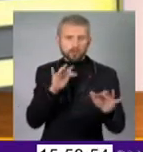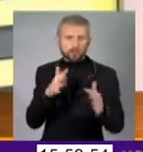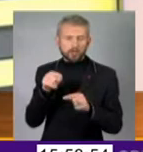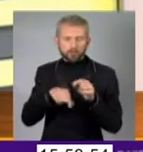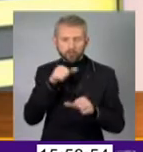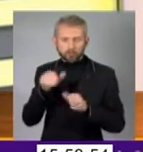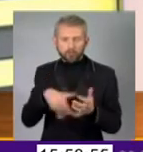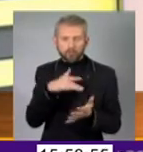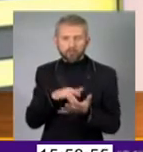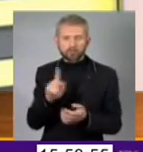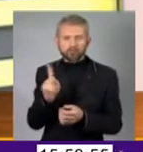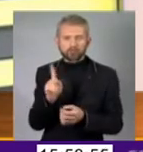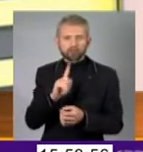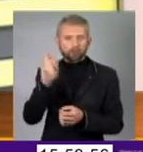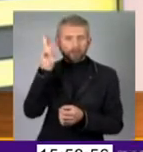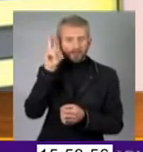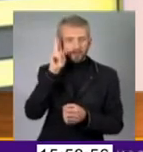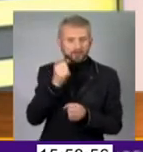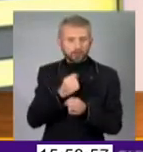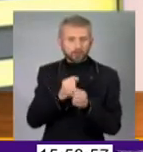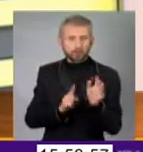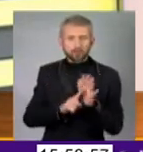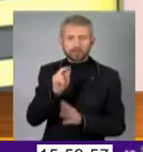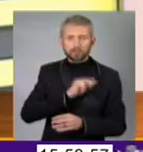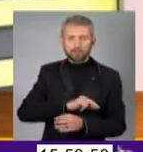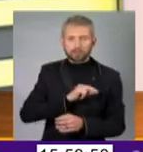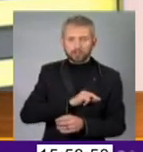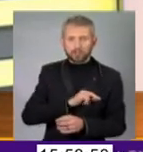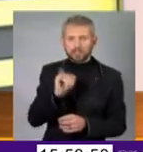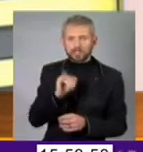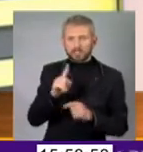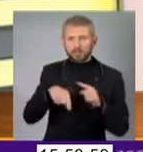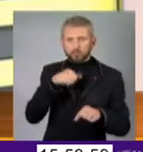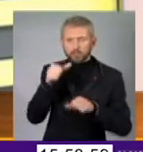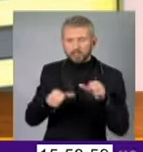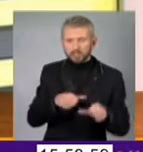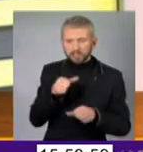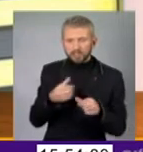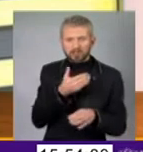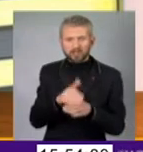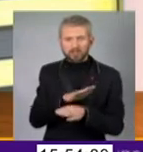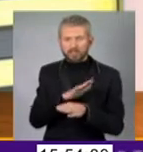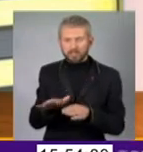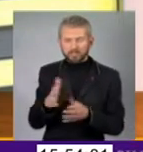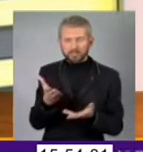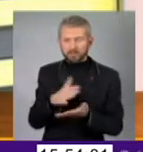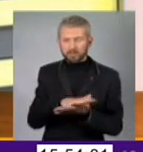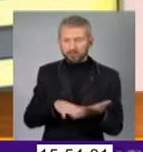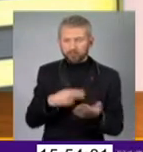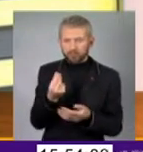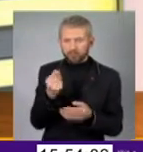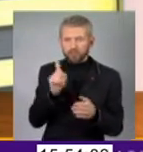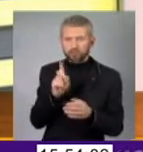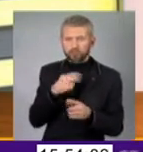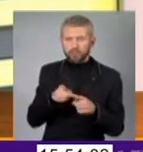року по місту, що каналізаційні роботи почали проводитися, і на наступний рік не виділилися далі кошти для того,